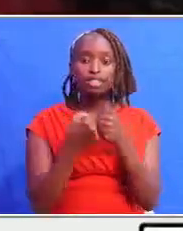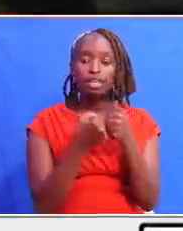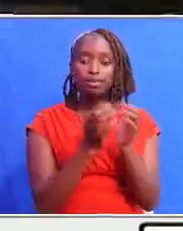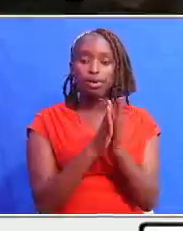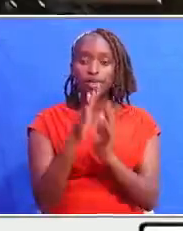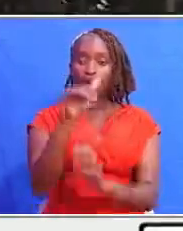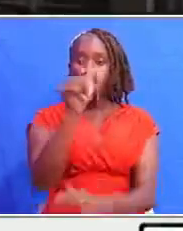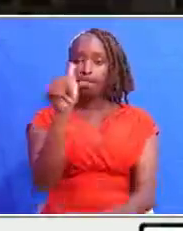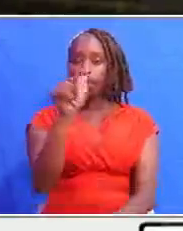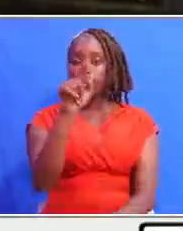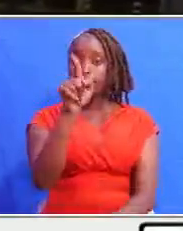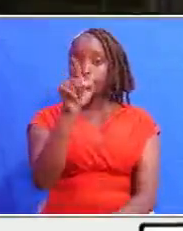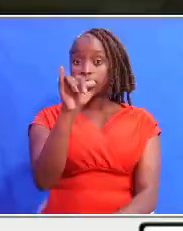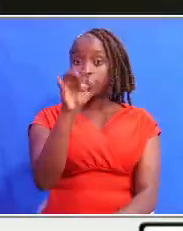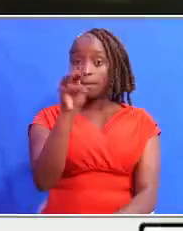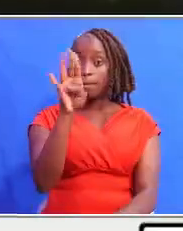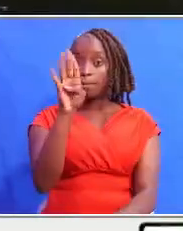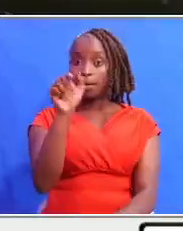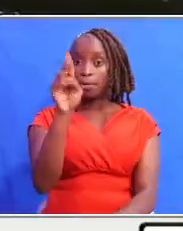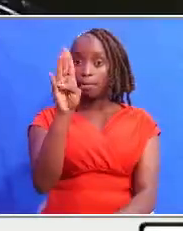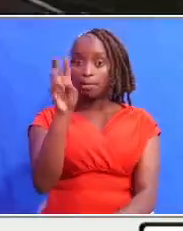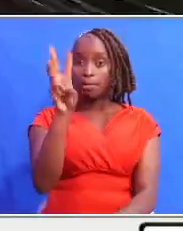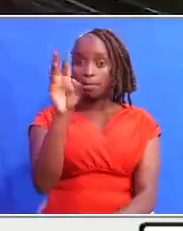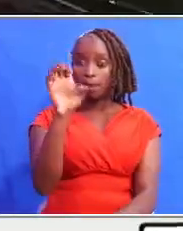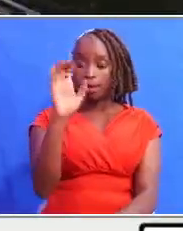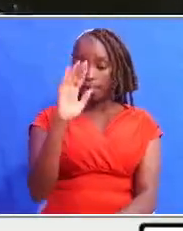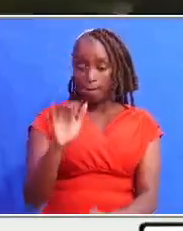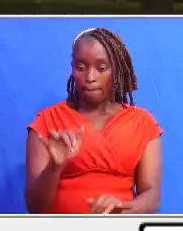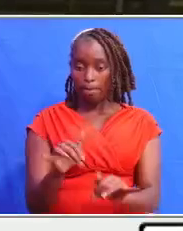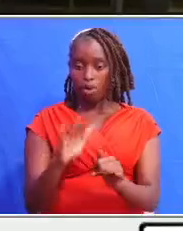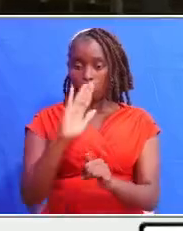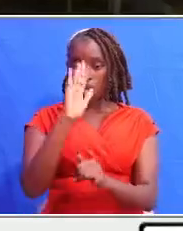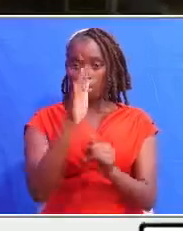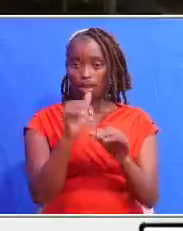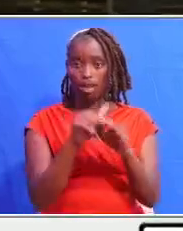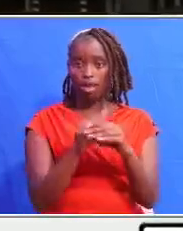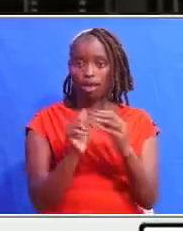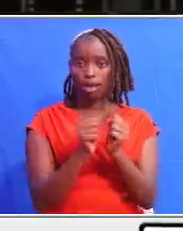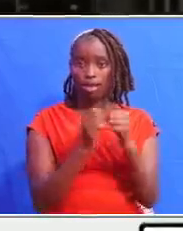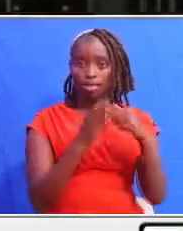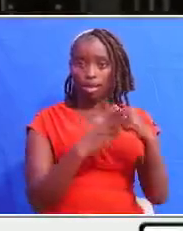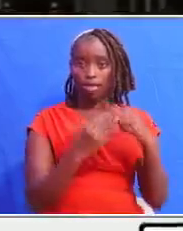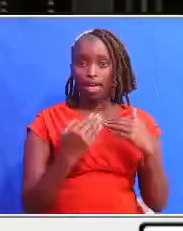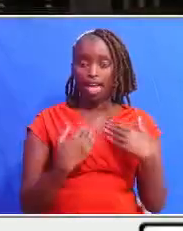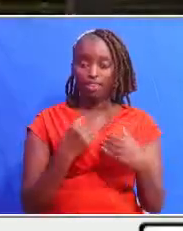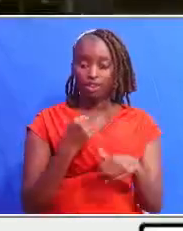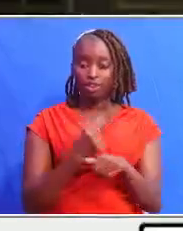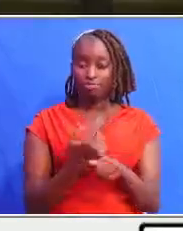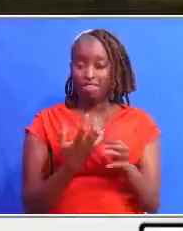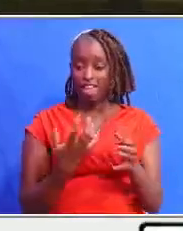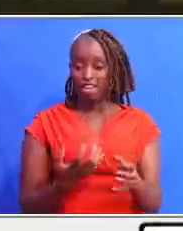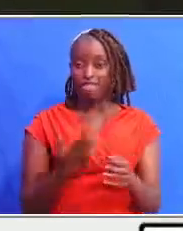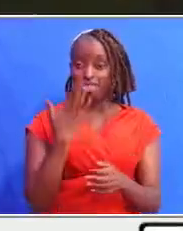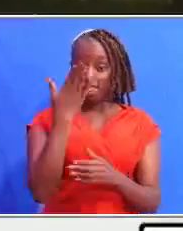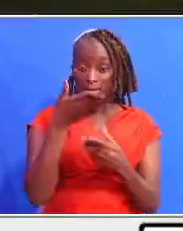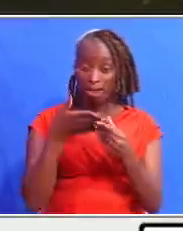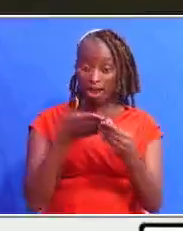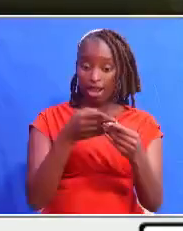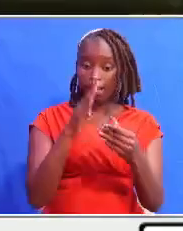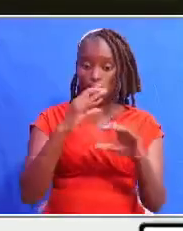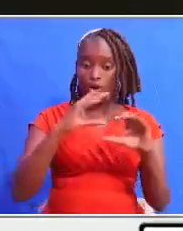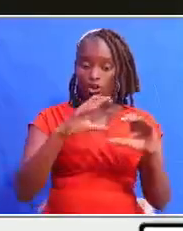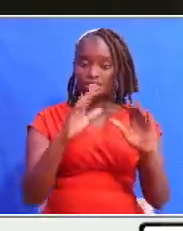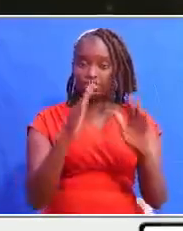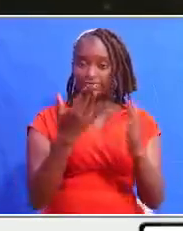Stars watamenyana na Namibia tarehe 19. Kibarua kigumu kinawasubiri vijana hao, wanaongozwa na kocha